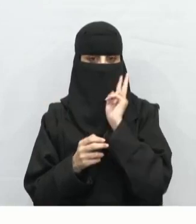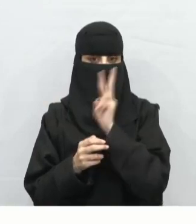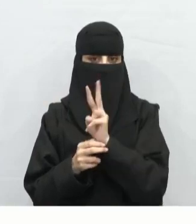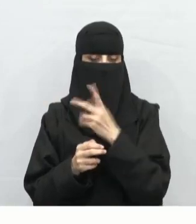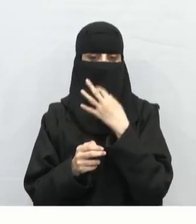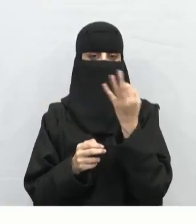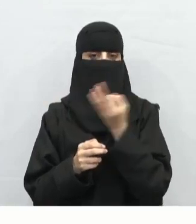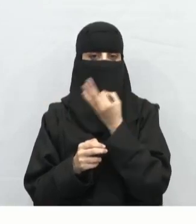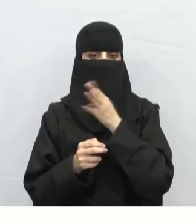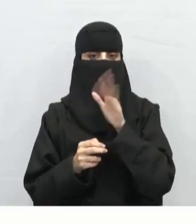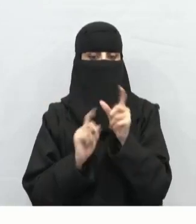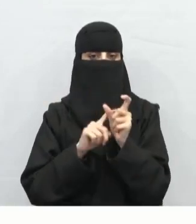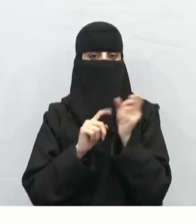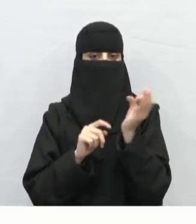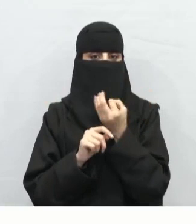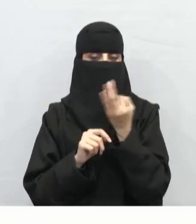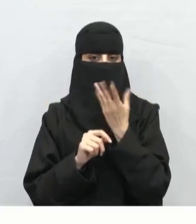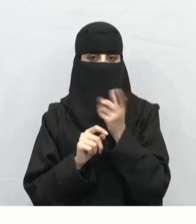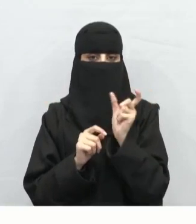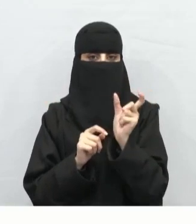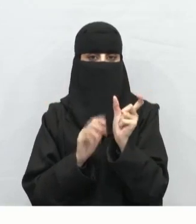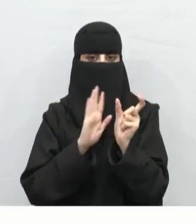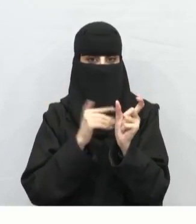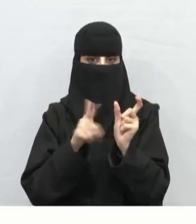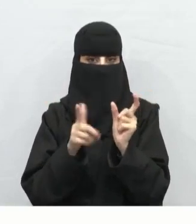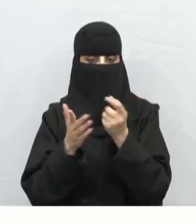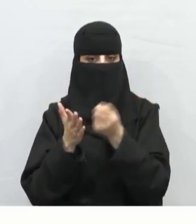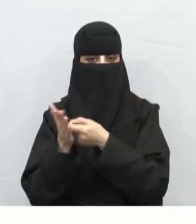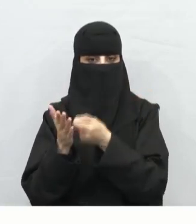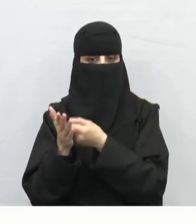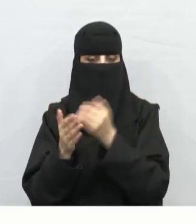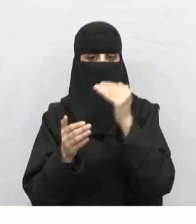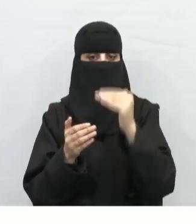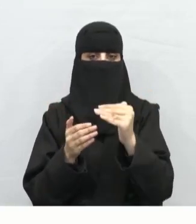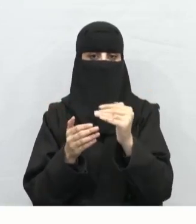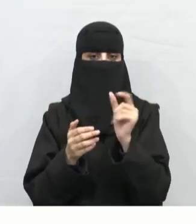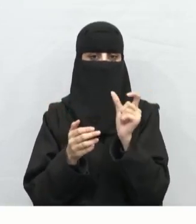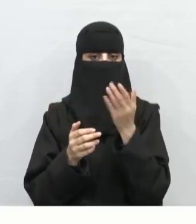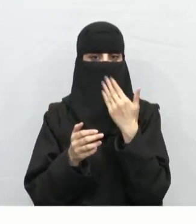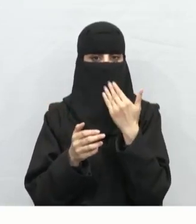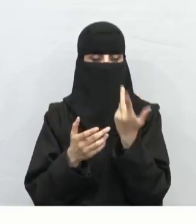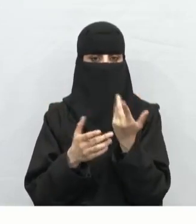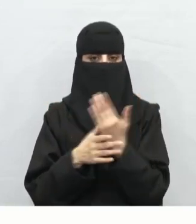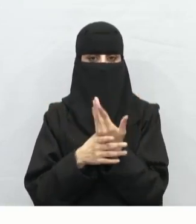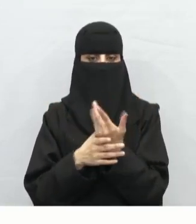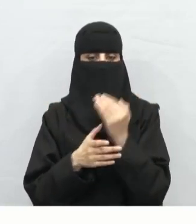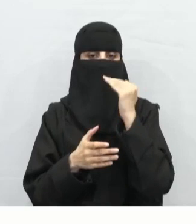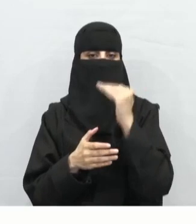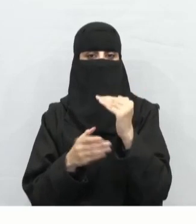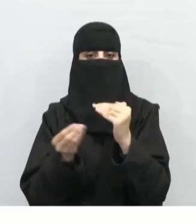الحاء حرف الحاء انما الحرف الاخير منون بتنوين الضم